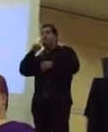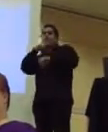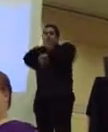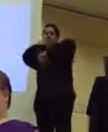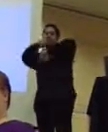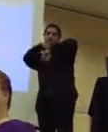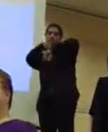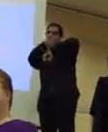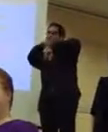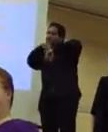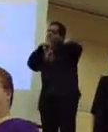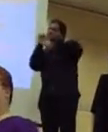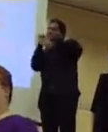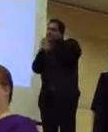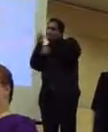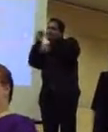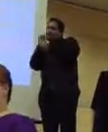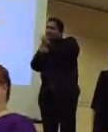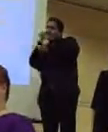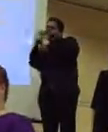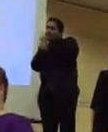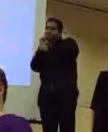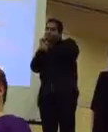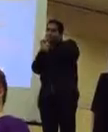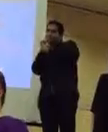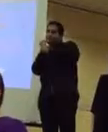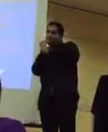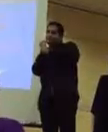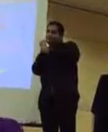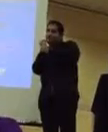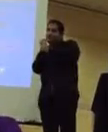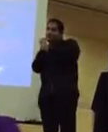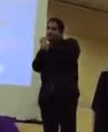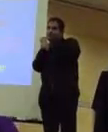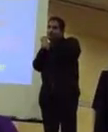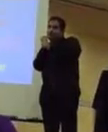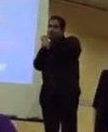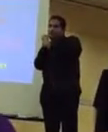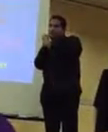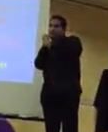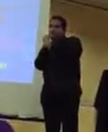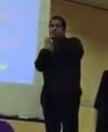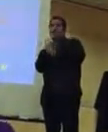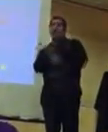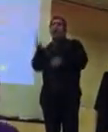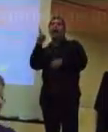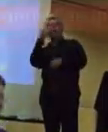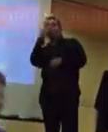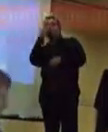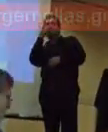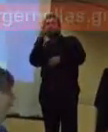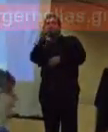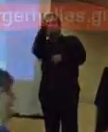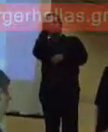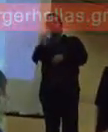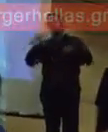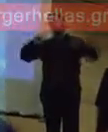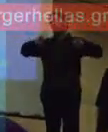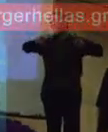πολλές ώρες, πάρα πολλές ώρες. Άλλος που τολμάει να κάνει ερώτηση.